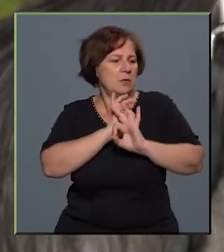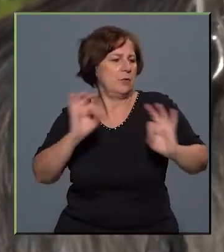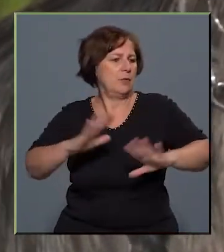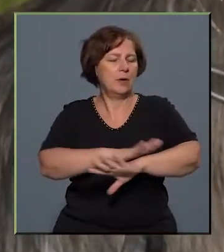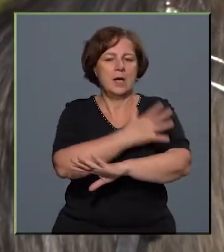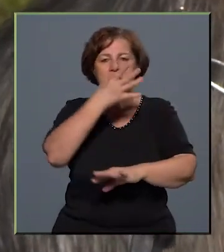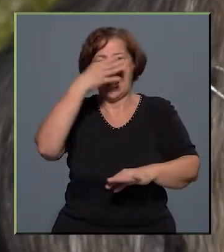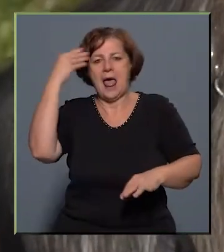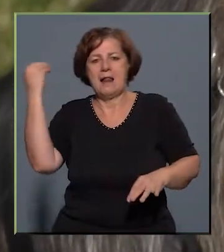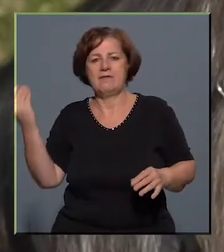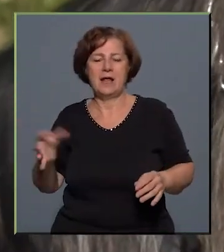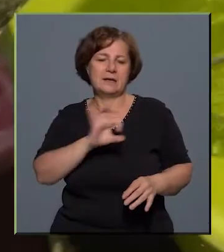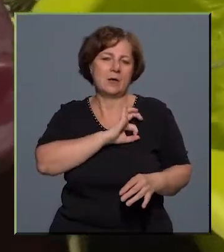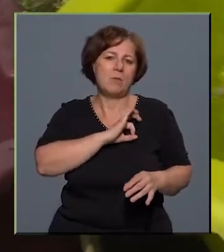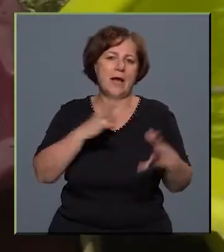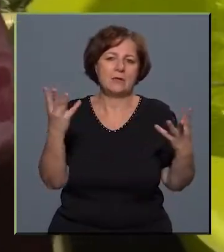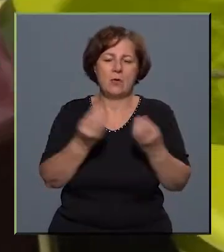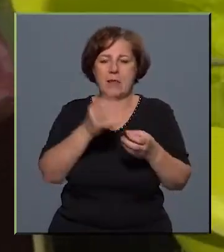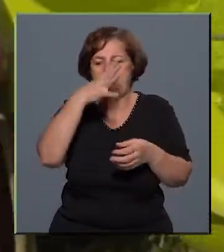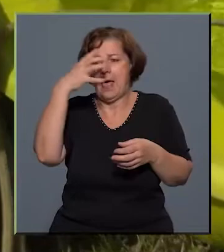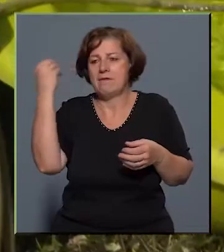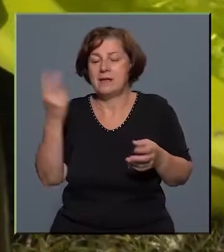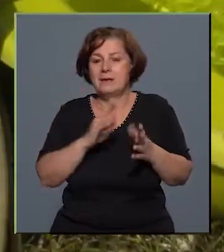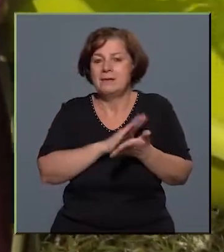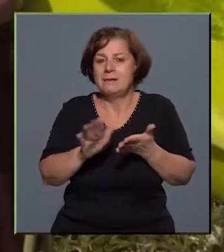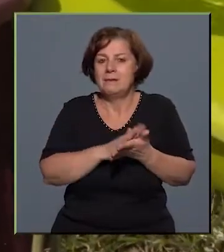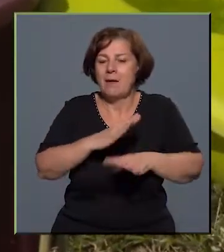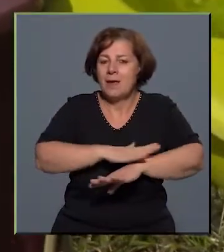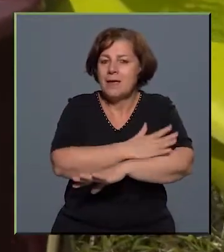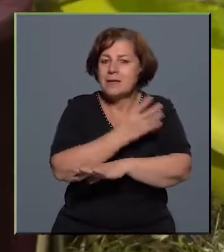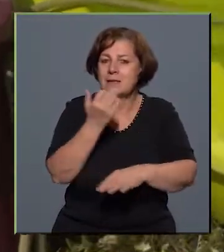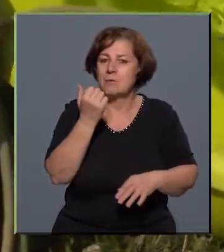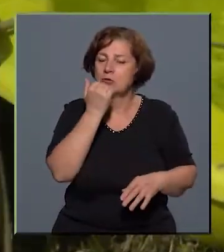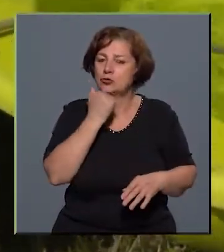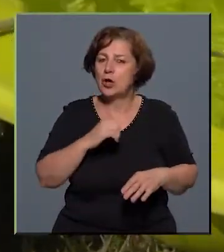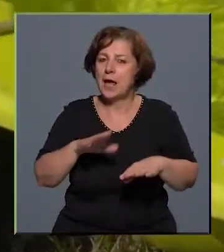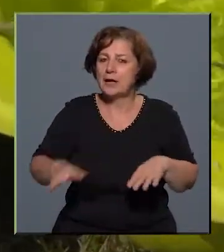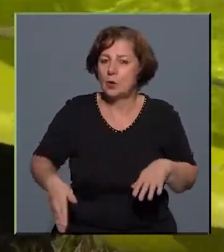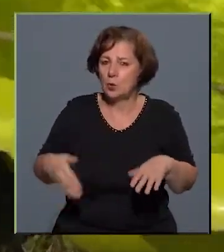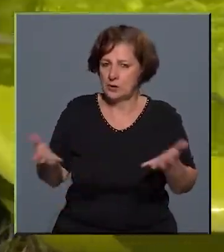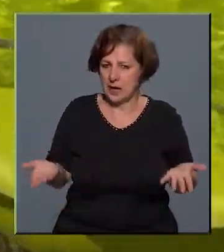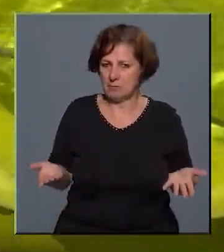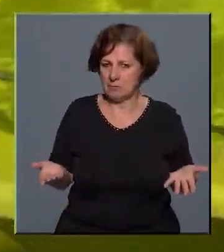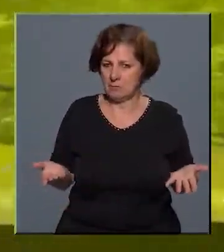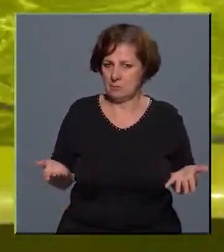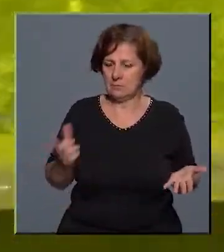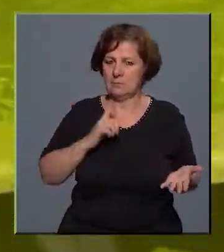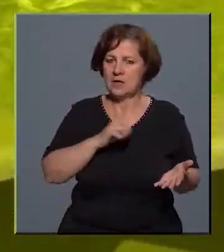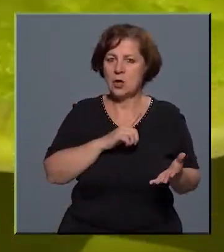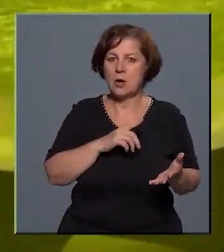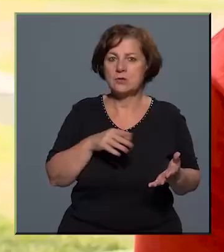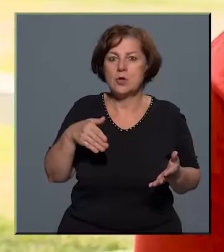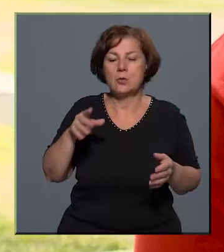érzem magam, és el vagyok feledkezve, vagy a barátokkal együtt, hogy egyszerűen nem látom, nem érzem a saját kutyámat, már csak